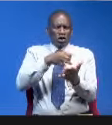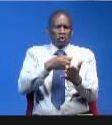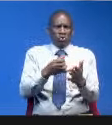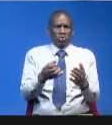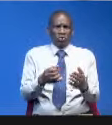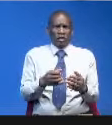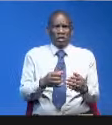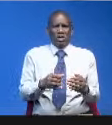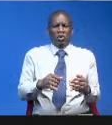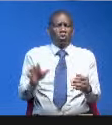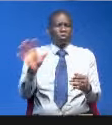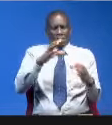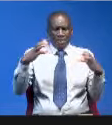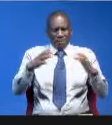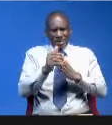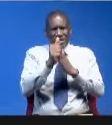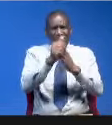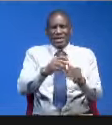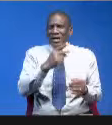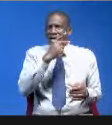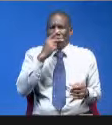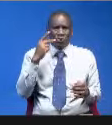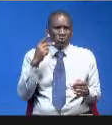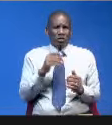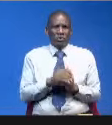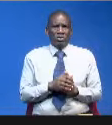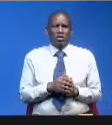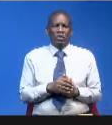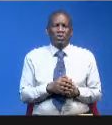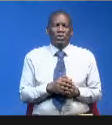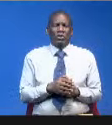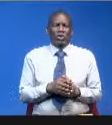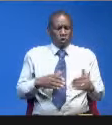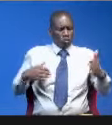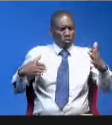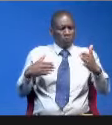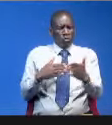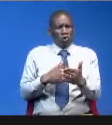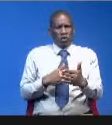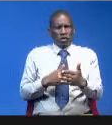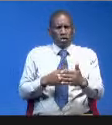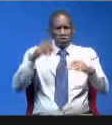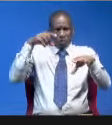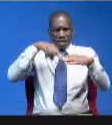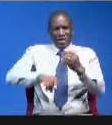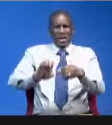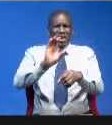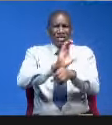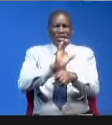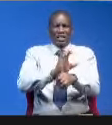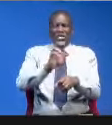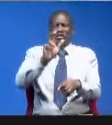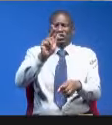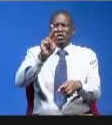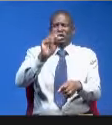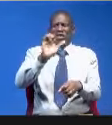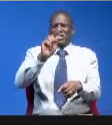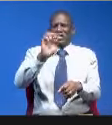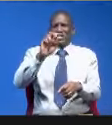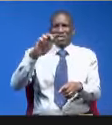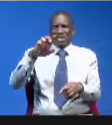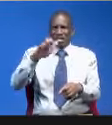wa chama cha Wiper Kalonzo Musyoka kunyimwa kuingia katika kanisa moja huko Kitengela. Timu